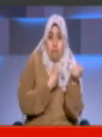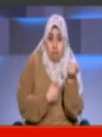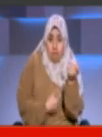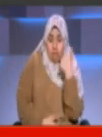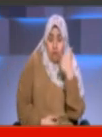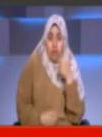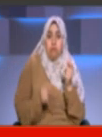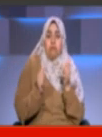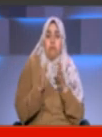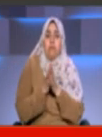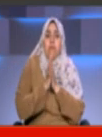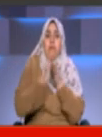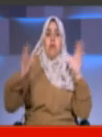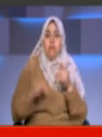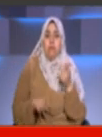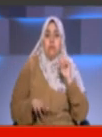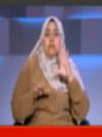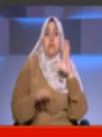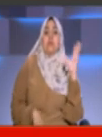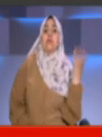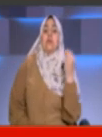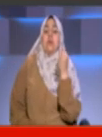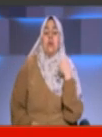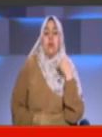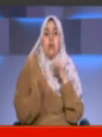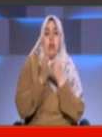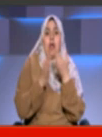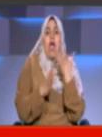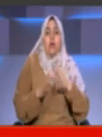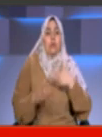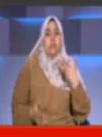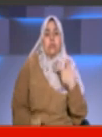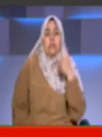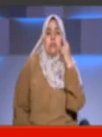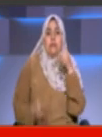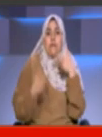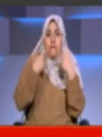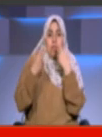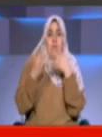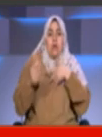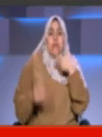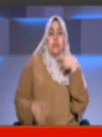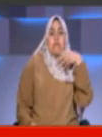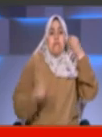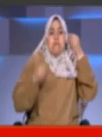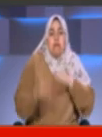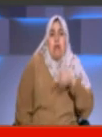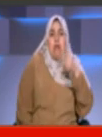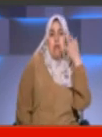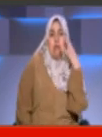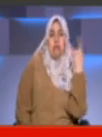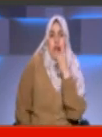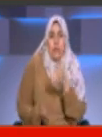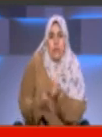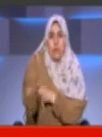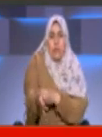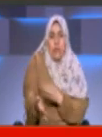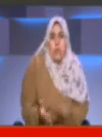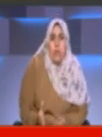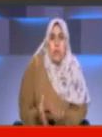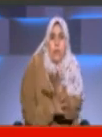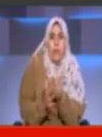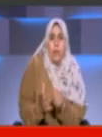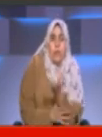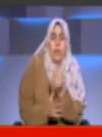ضخمة. تتضمن هذه المواد الإسقاط على الأوضاع الداخلية بالبلاد والترويج للشائعات